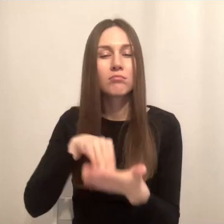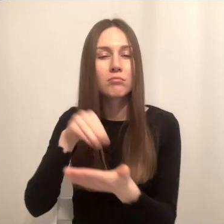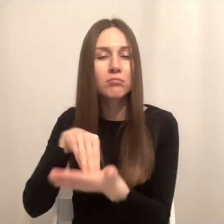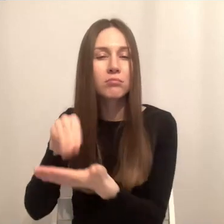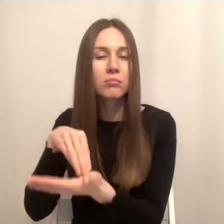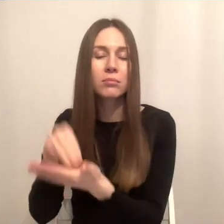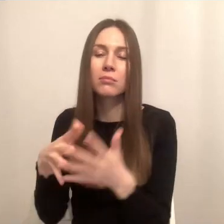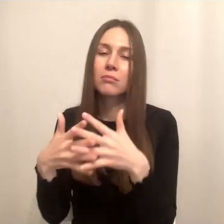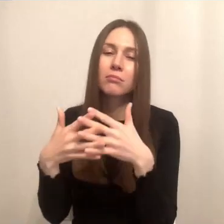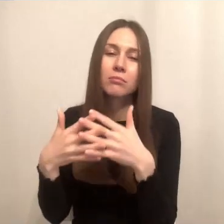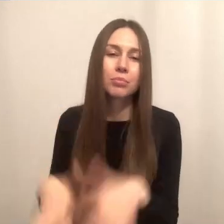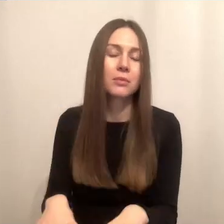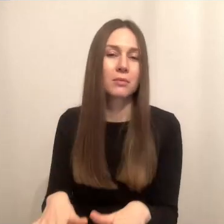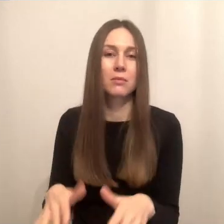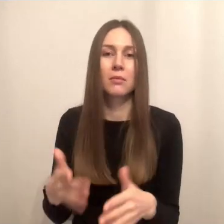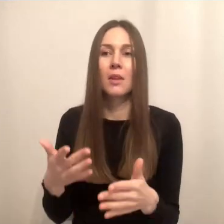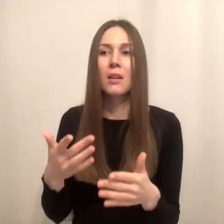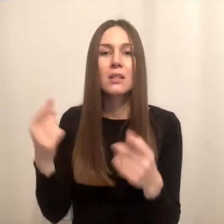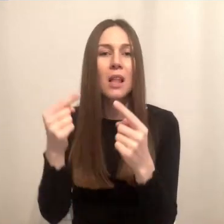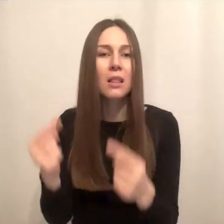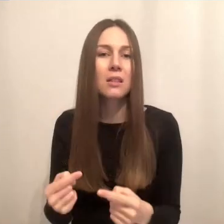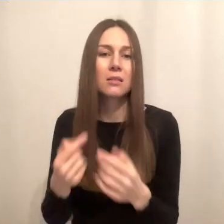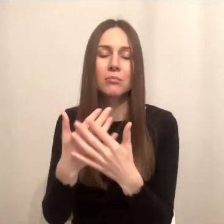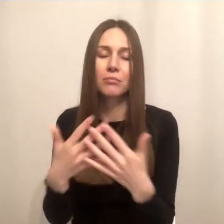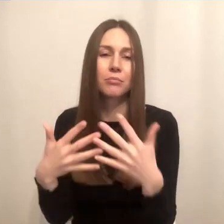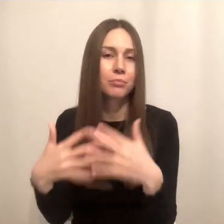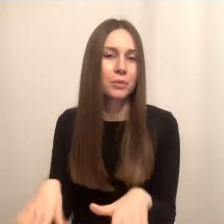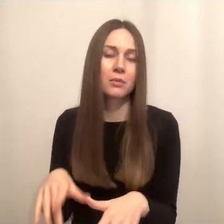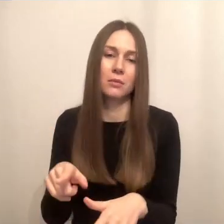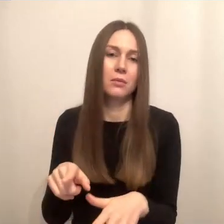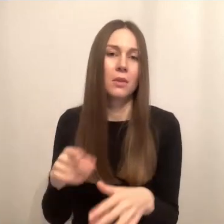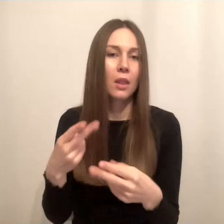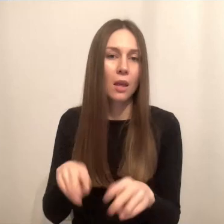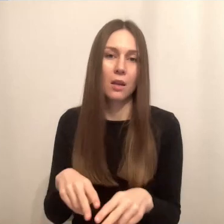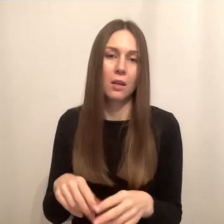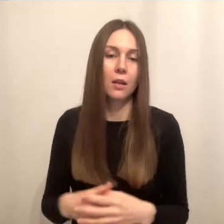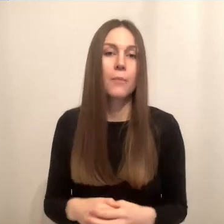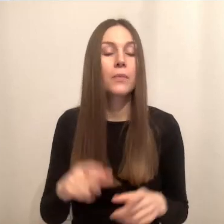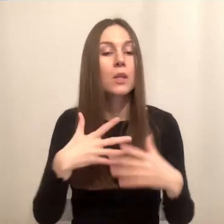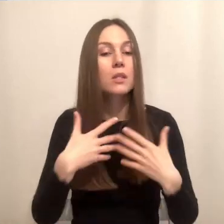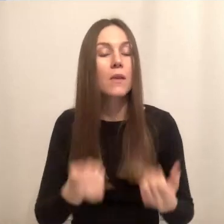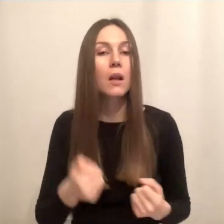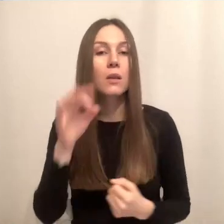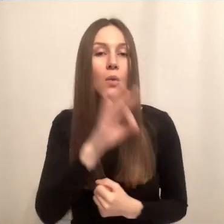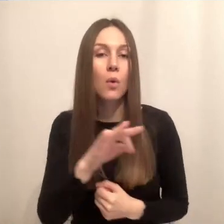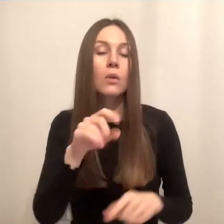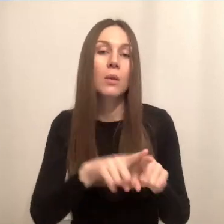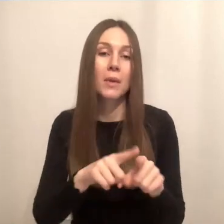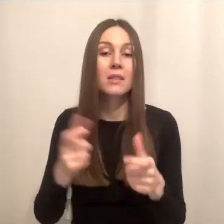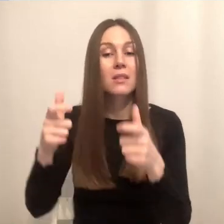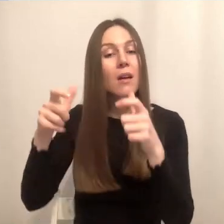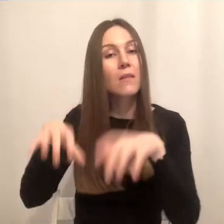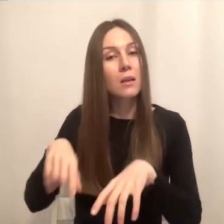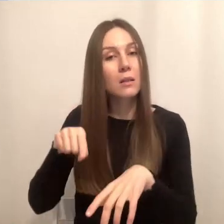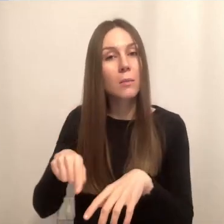bereikalingų statistinių ir taip toliau. Kas liečia sveikatą, tai irgi paminėsiu, kad savivaldybė per mažai